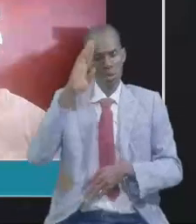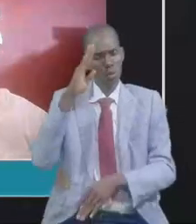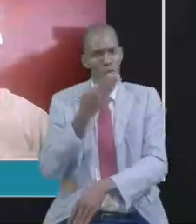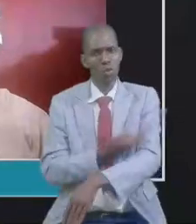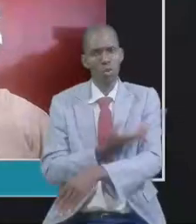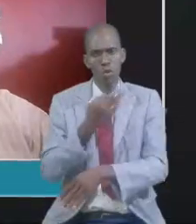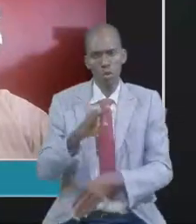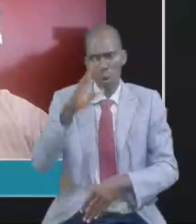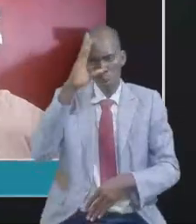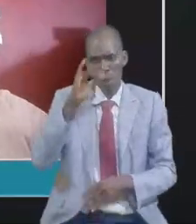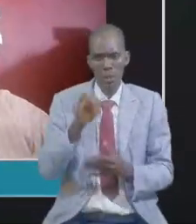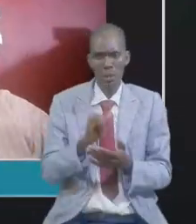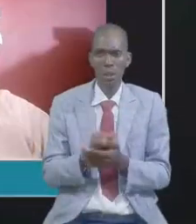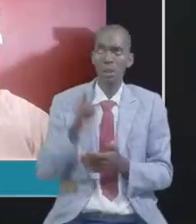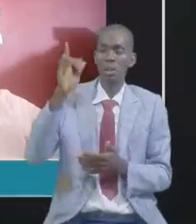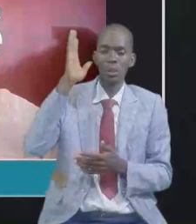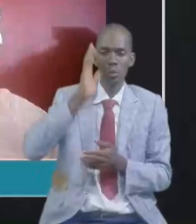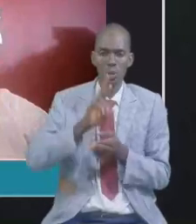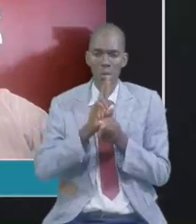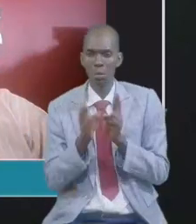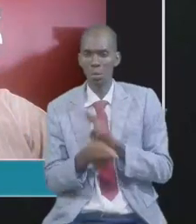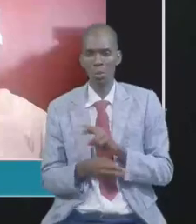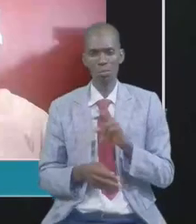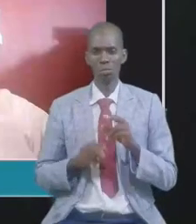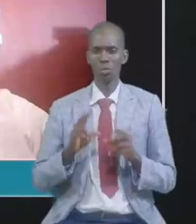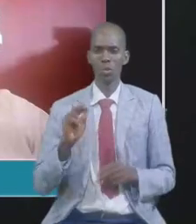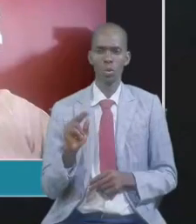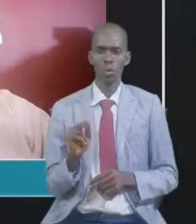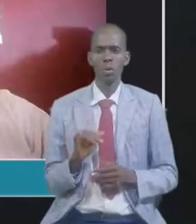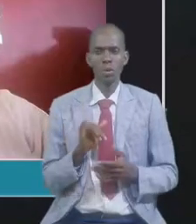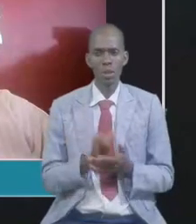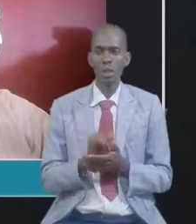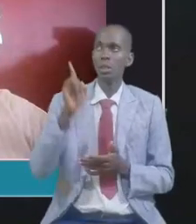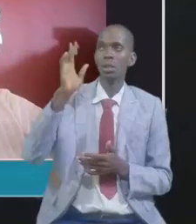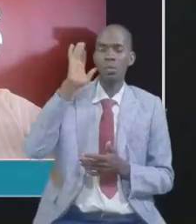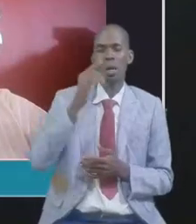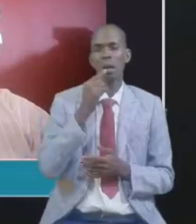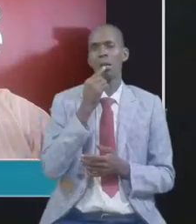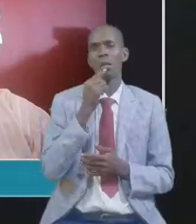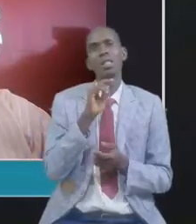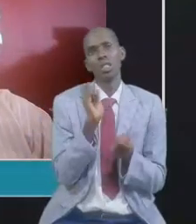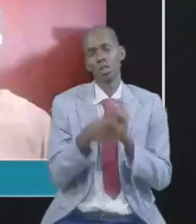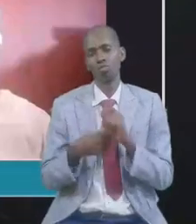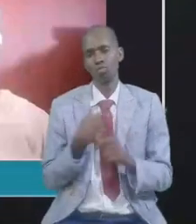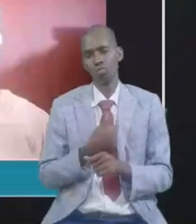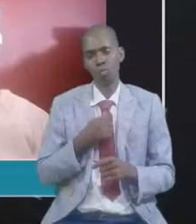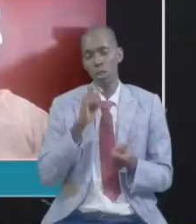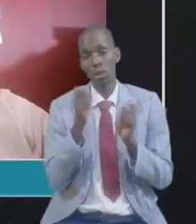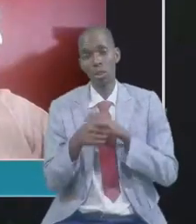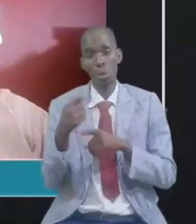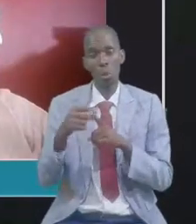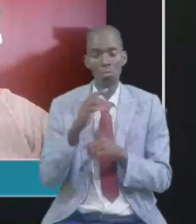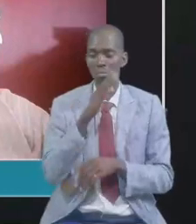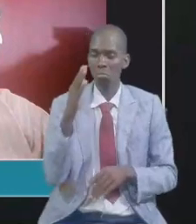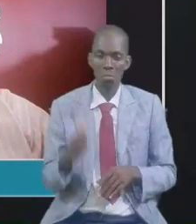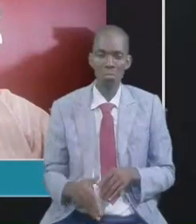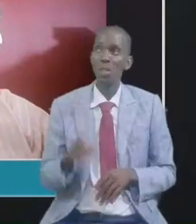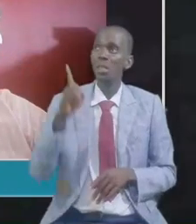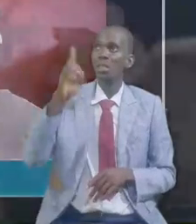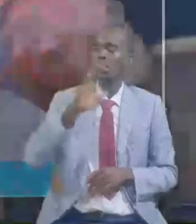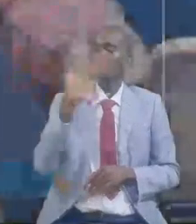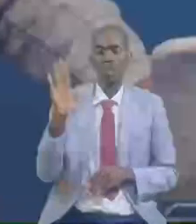pour se repentir. Ce ça veut dire, pour qu'il change de décision. Il l'a dit, je ne t'abandonnerai point. Il ne